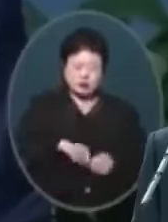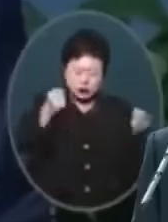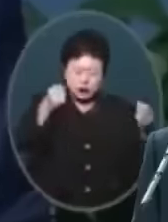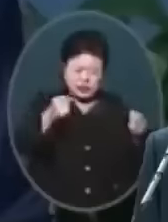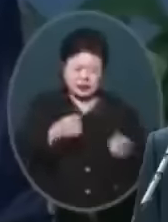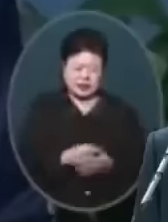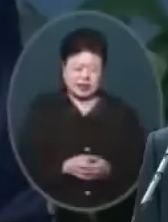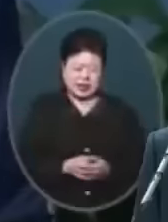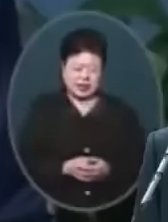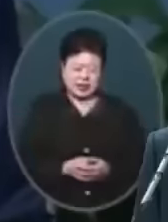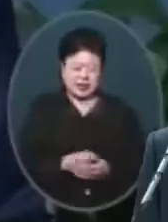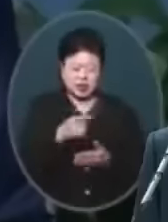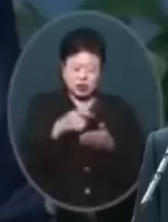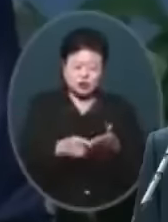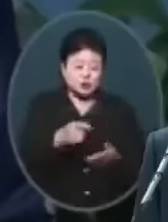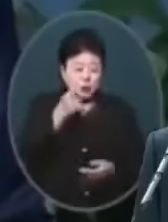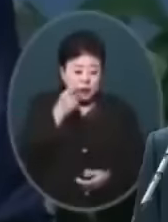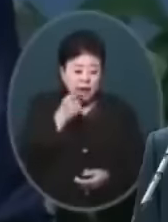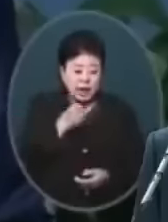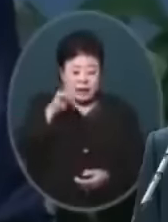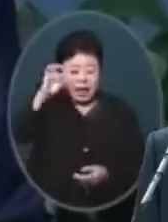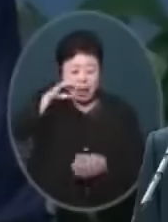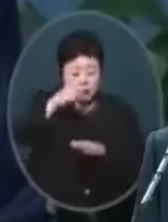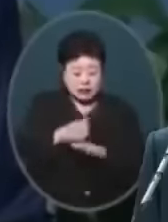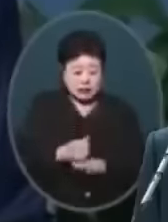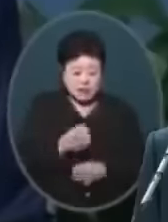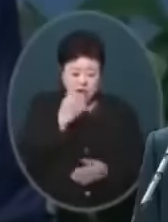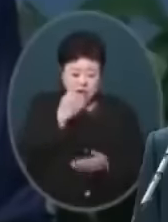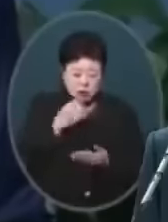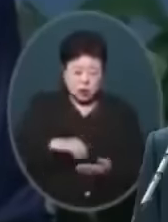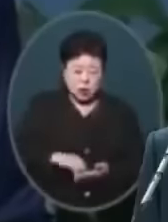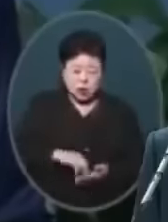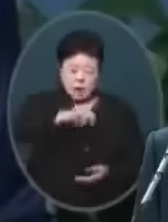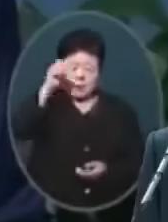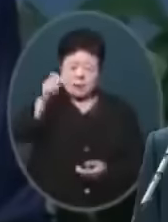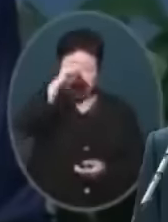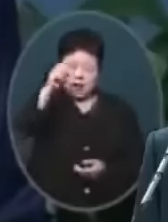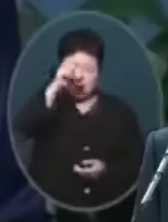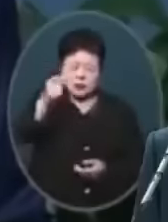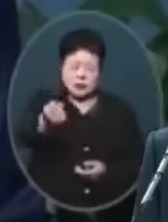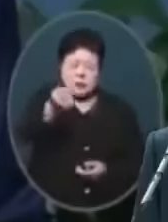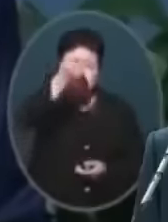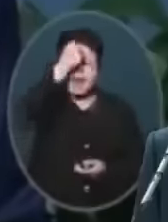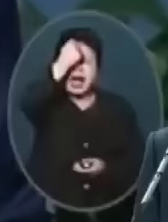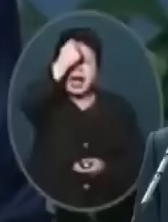해요? 다윗이 자기의